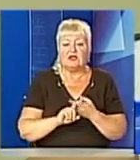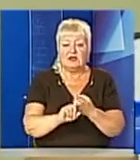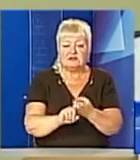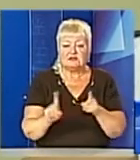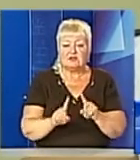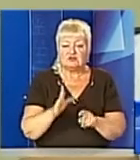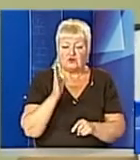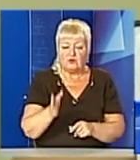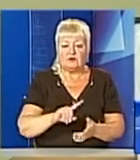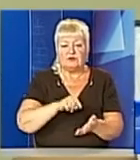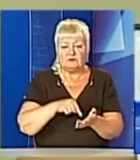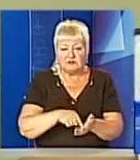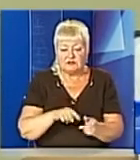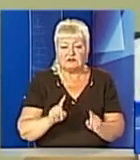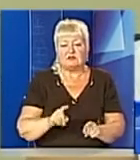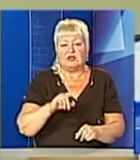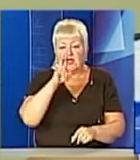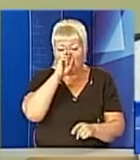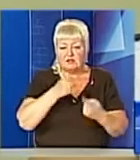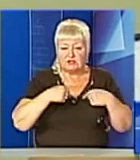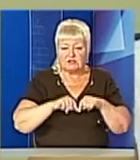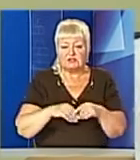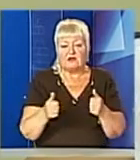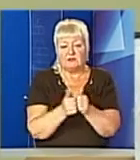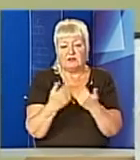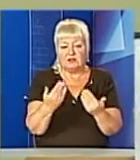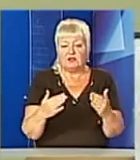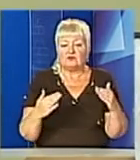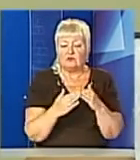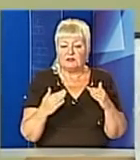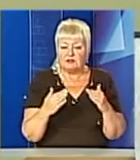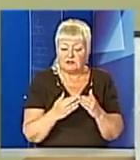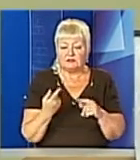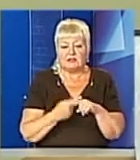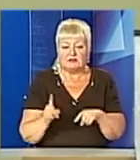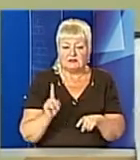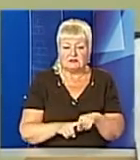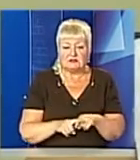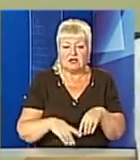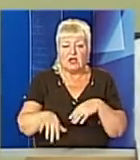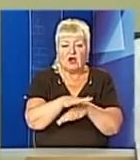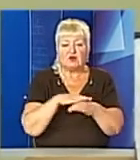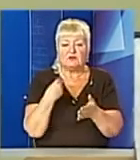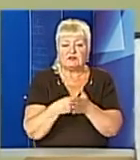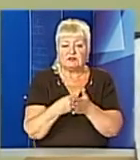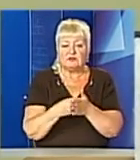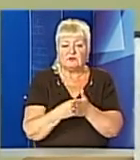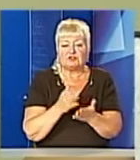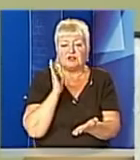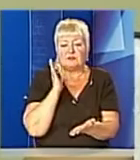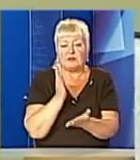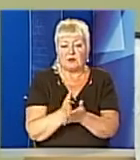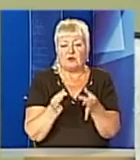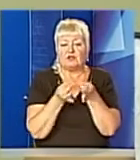місті, і що буде в державі, і що буде конкретно біля їхнього під'їзда. І от це громадський бюджет, це принцип прямої демократії.